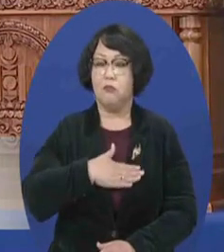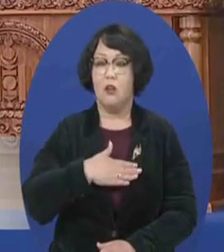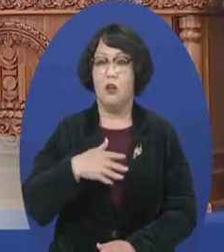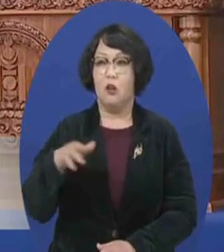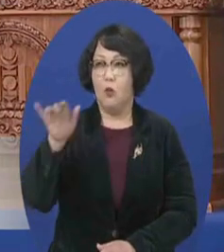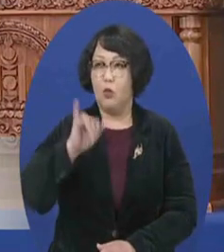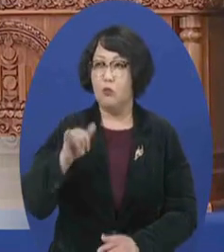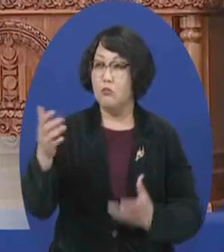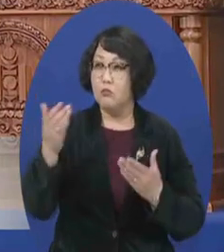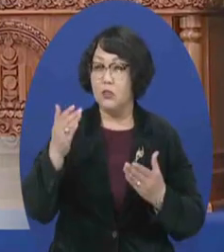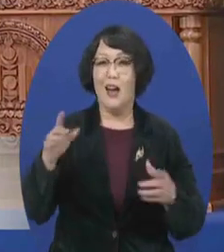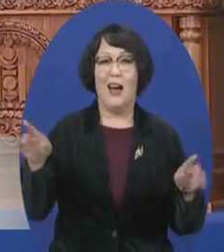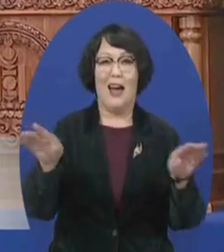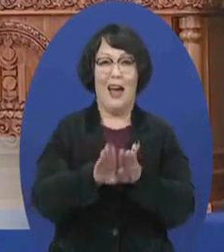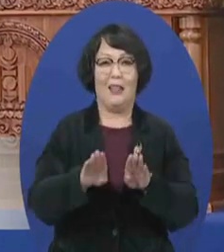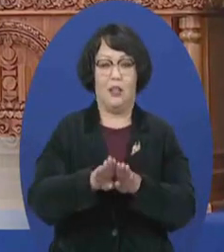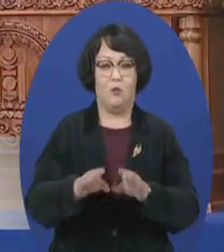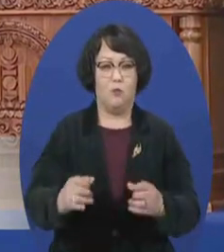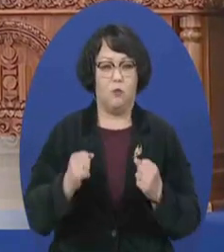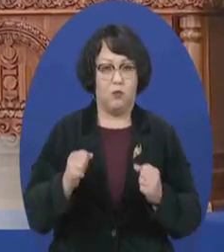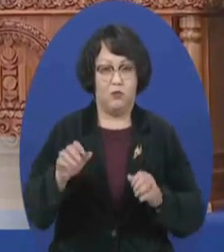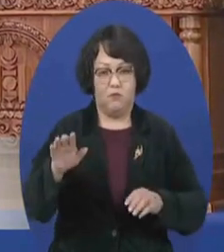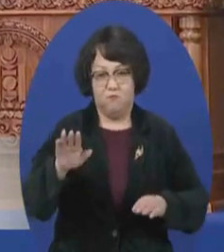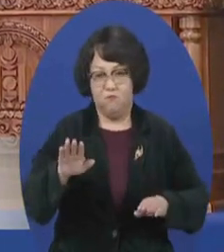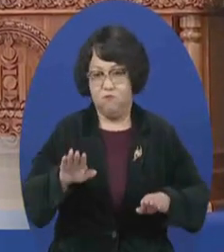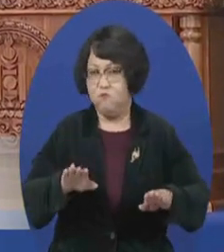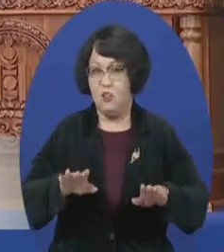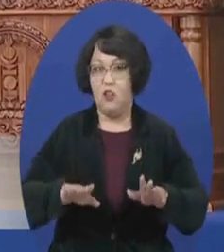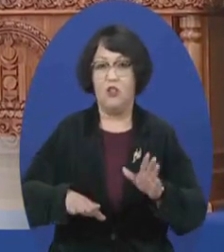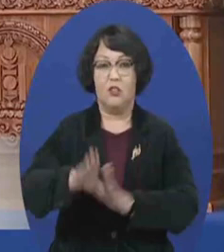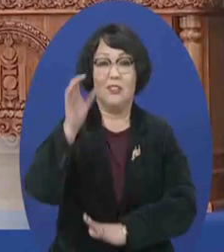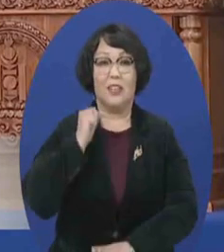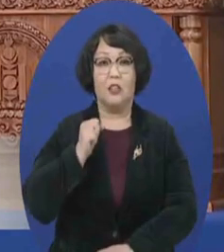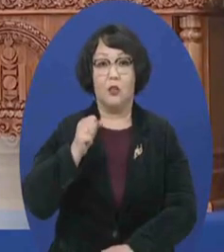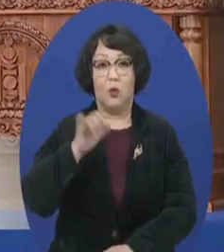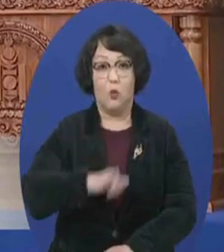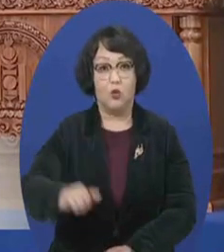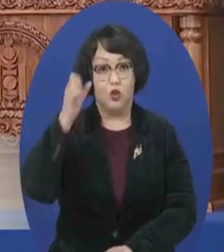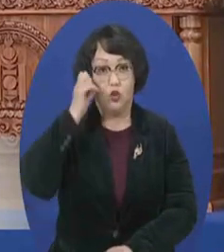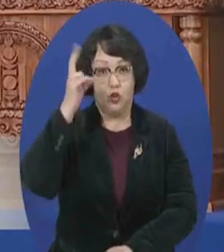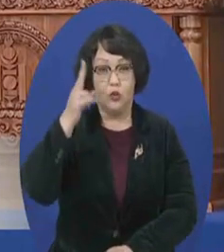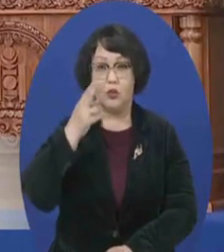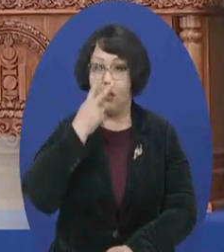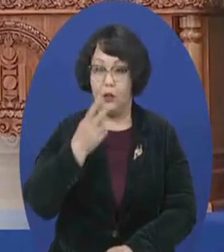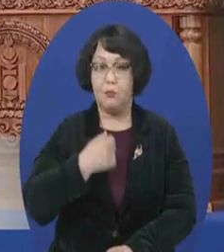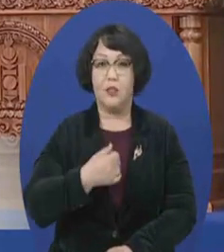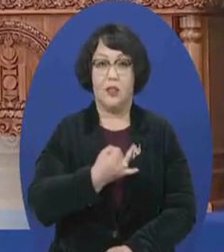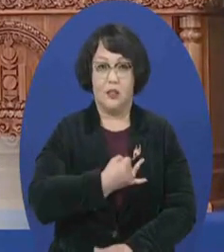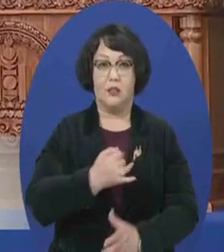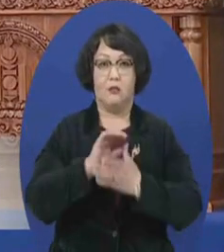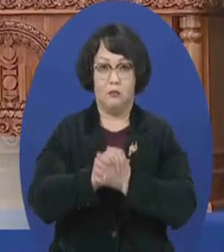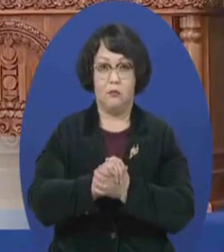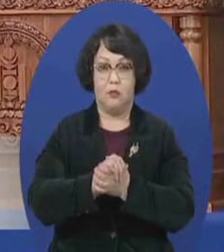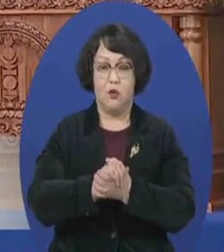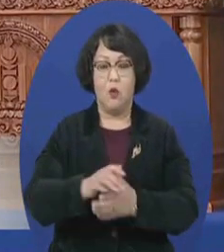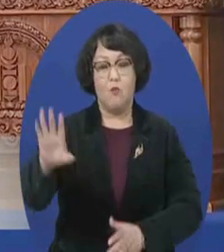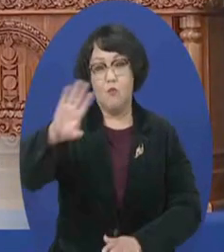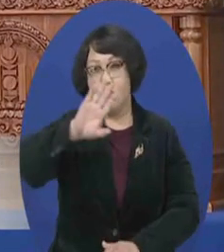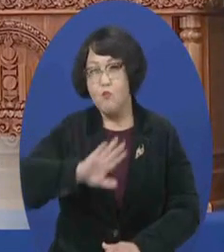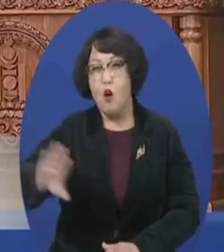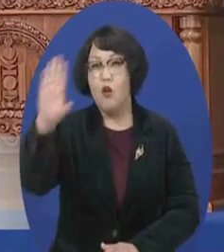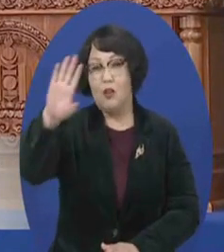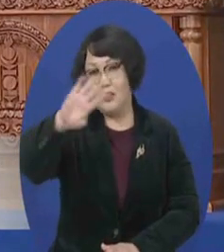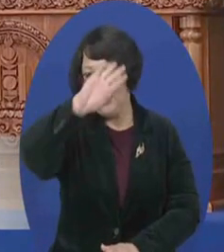нэгэн адил хүчрэгжин хөгжинө гэдэгт төрийн тэргүүн улсын ерөнхийлөгч би бат итгэлтэй байна. Мөнх тэнгэрийн хүчин